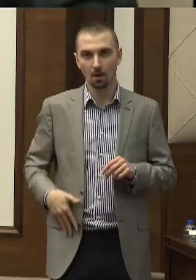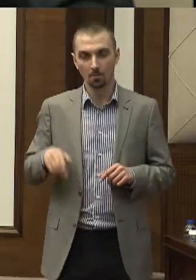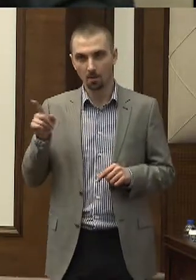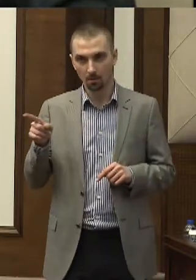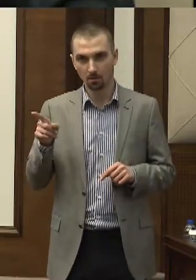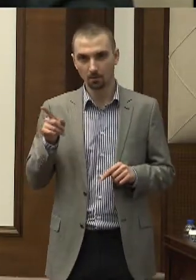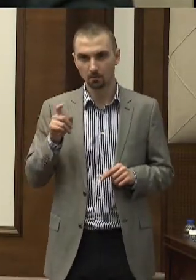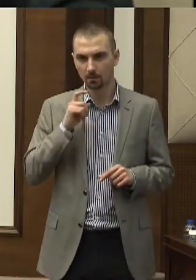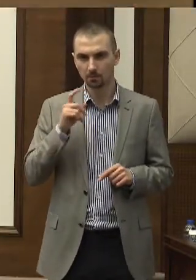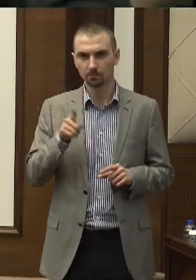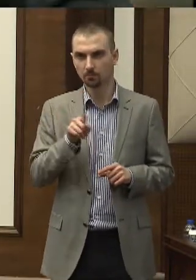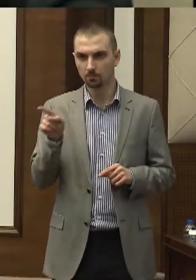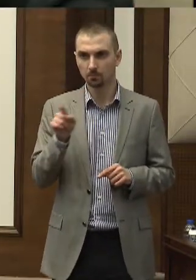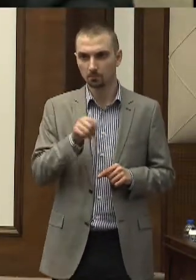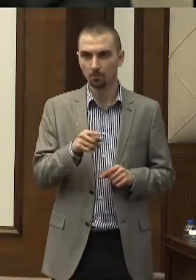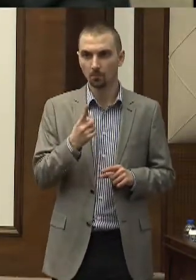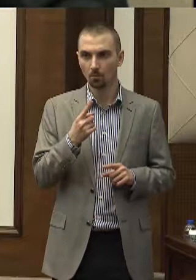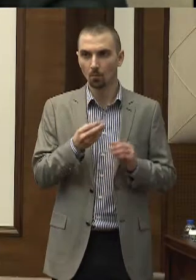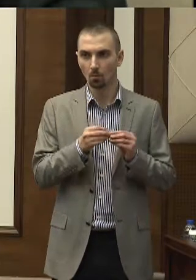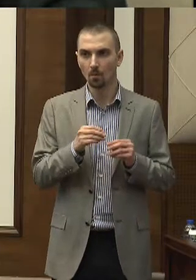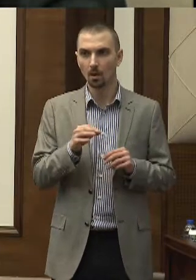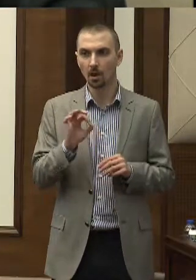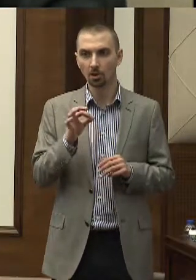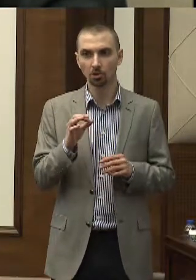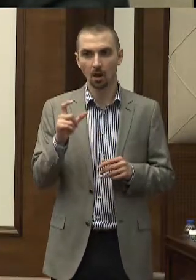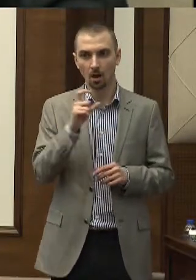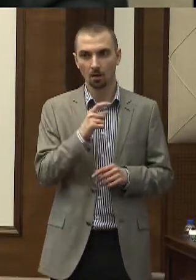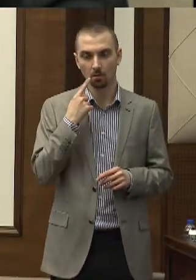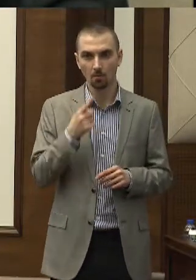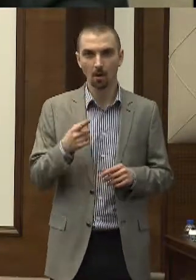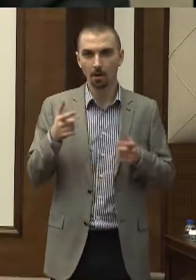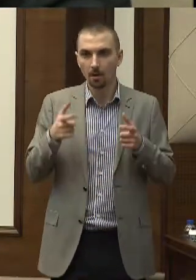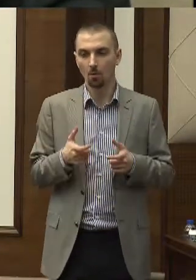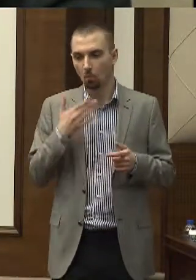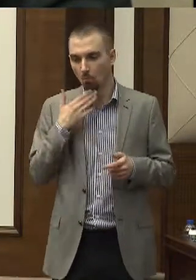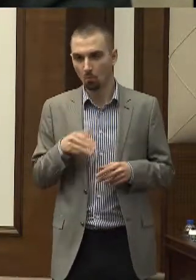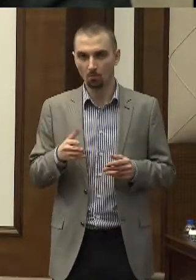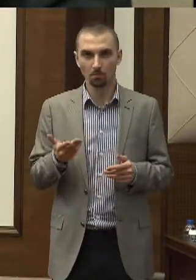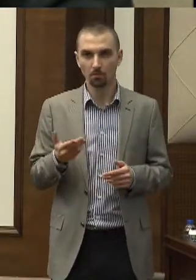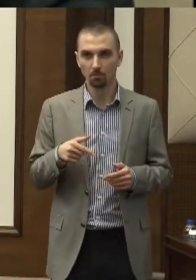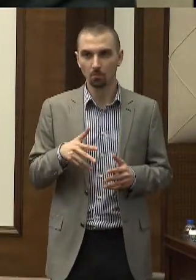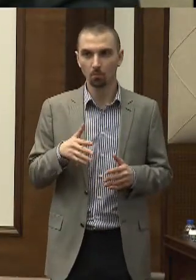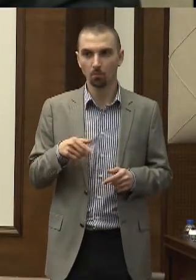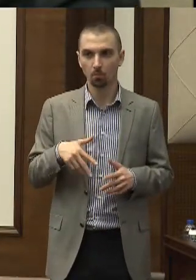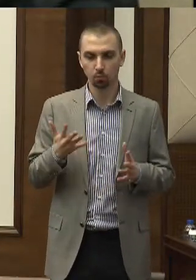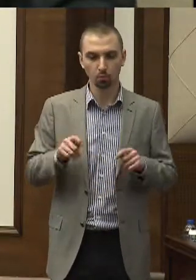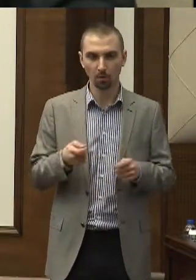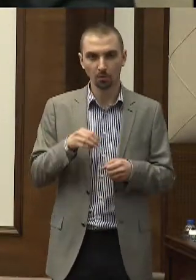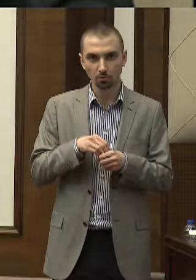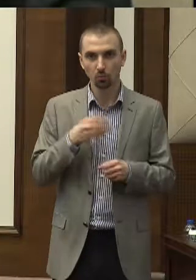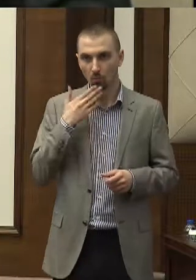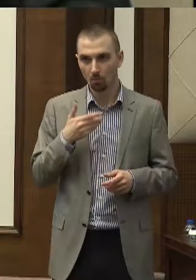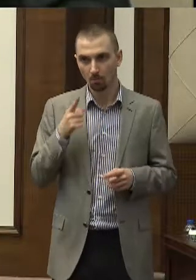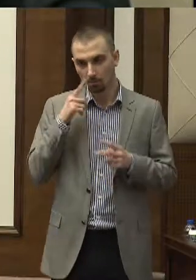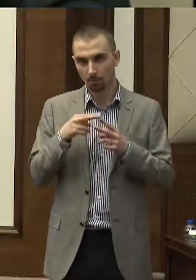herhalde aldılar, tahsisini aldılar. Kızılay'da bir sorun yok ama Yeşilay'ın sanırım bu anlamda yeri yok. Büyükçekmece, Yeşilay'ın. Eğer ki yerimiz varsa